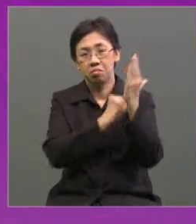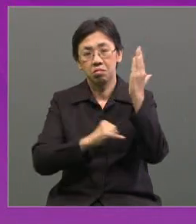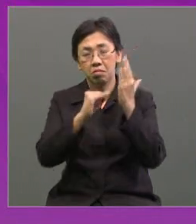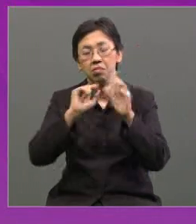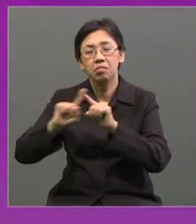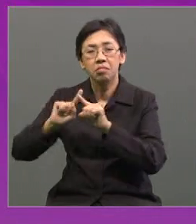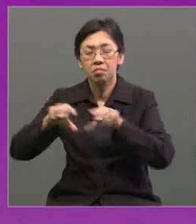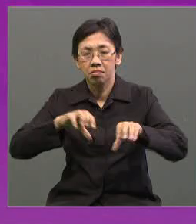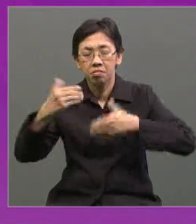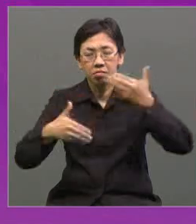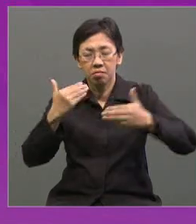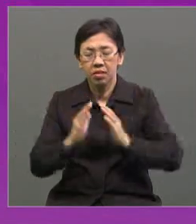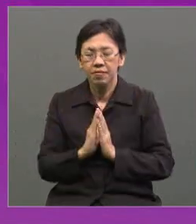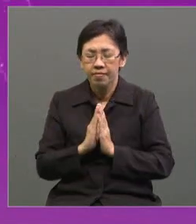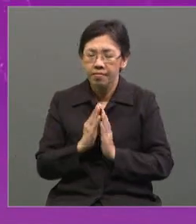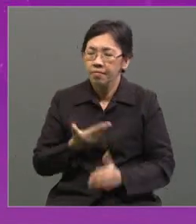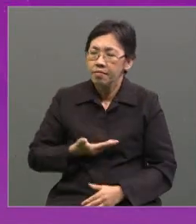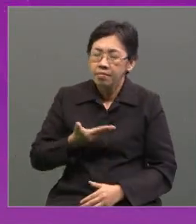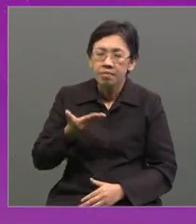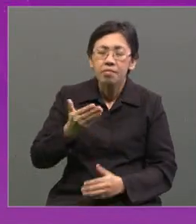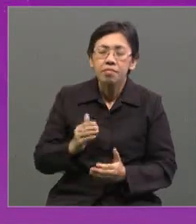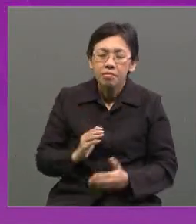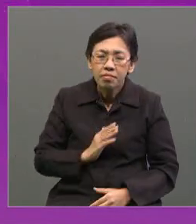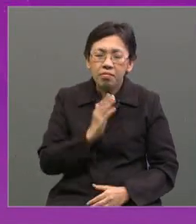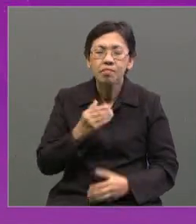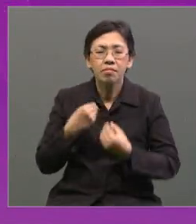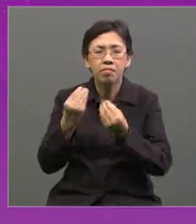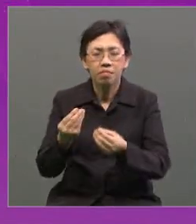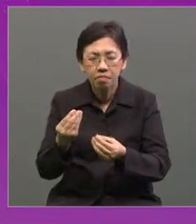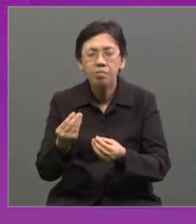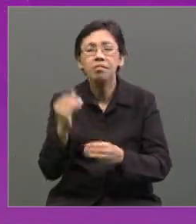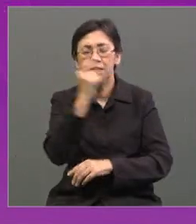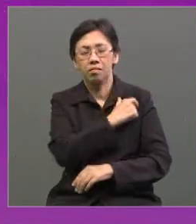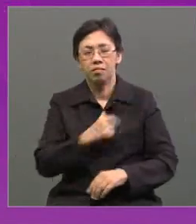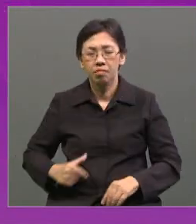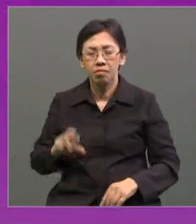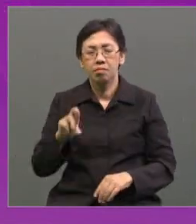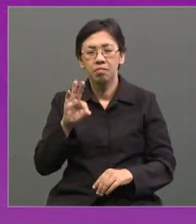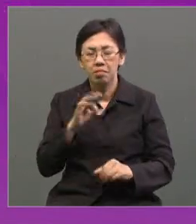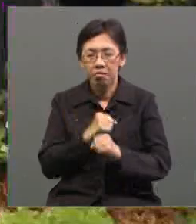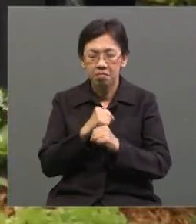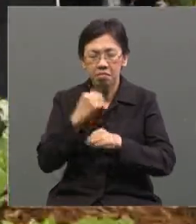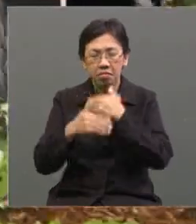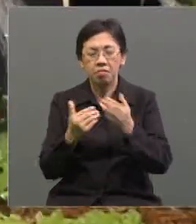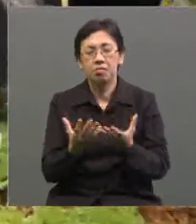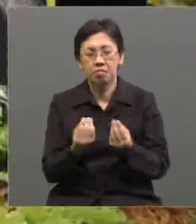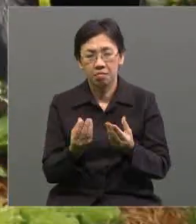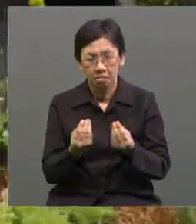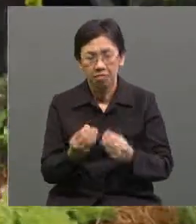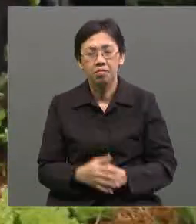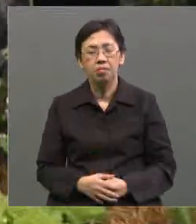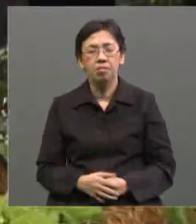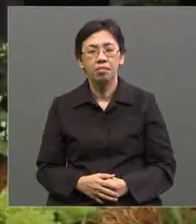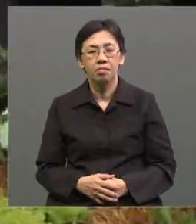ดกิจกรรมเทิดพระเกียรติในพระอัจฉริยภาพด้านการอนุรักษ์และพัฒนาดินของพระองค์ค่ะไปดูบรรยากาศกันนะคะอย่างที่สถ